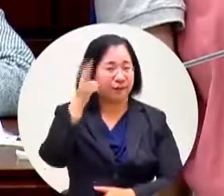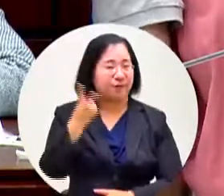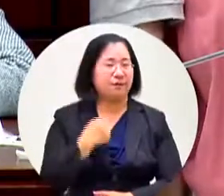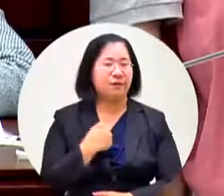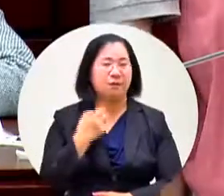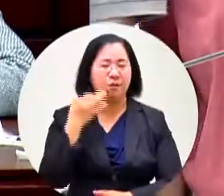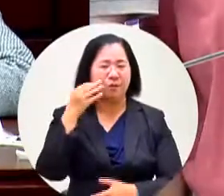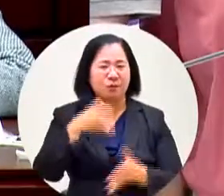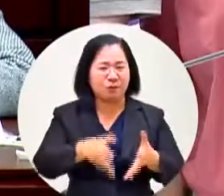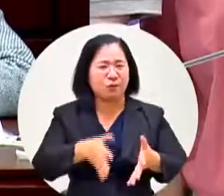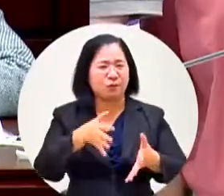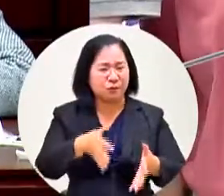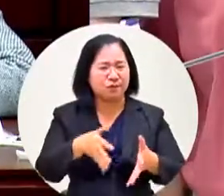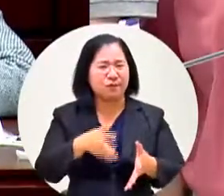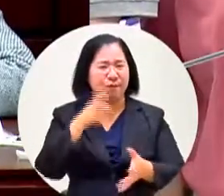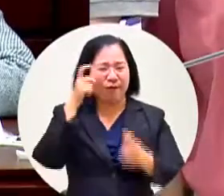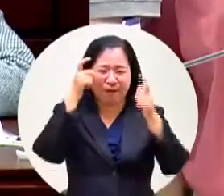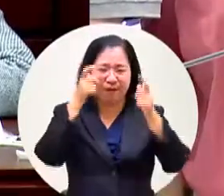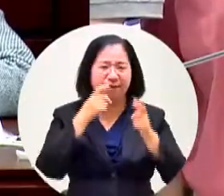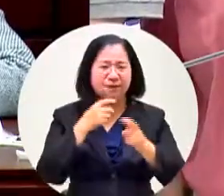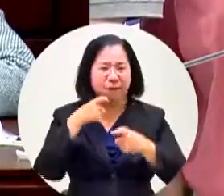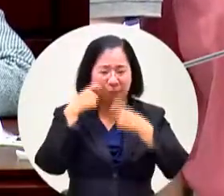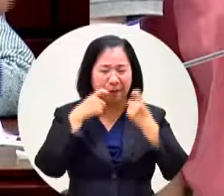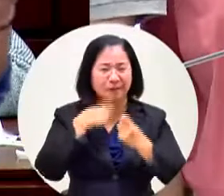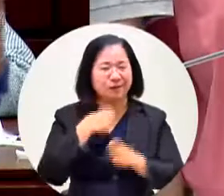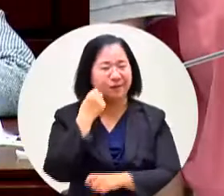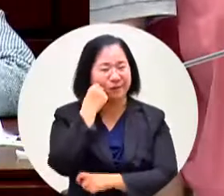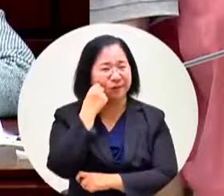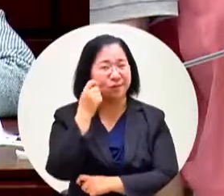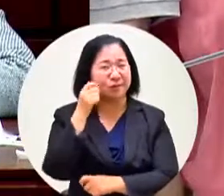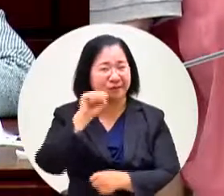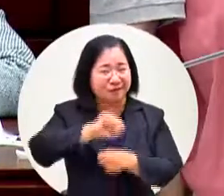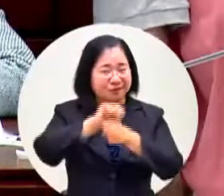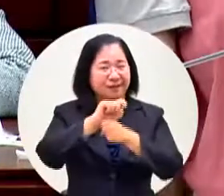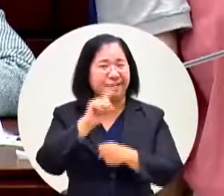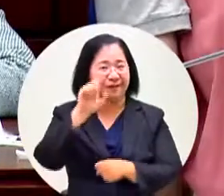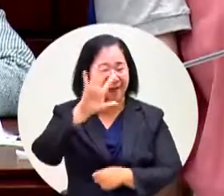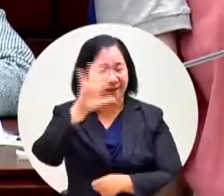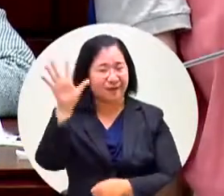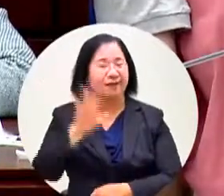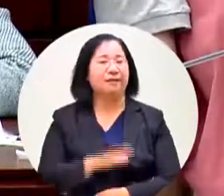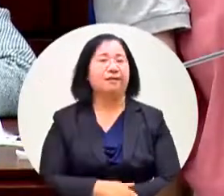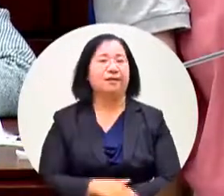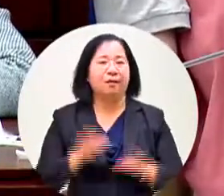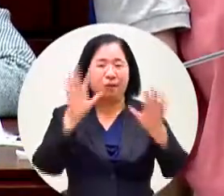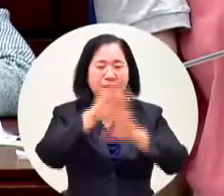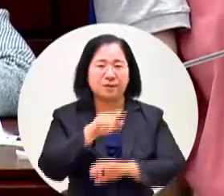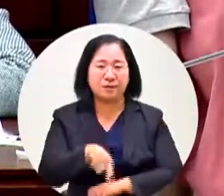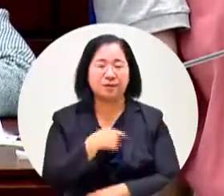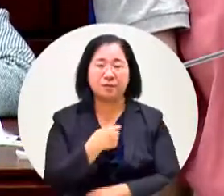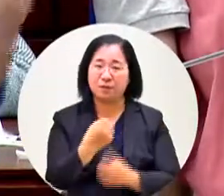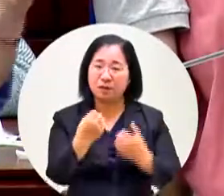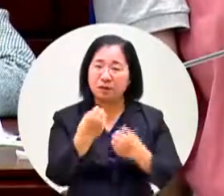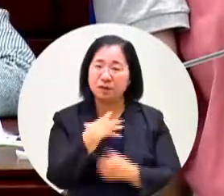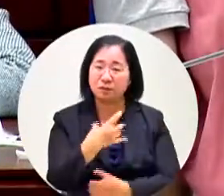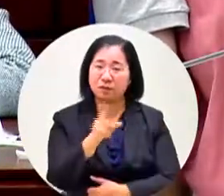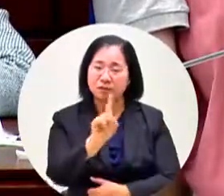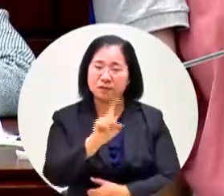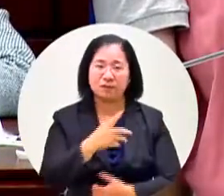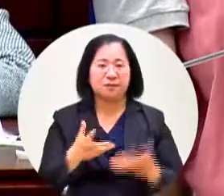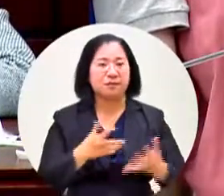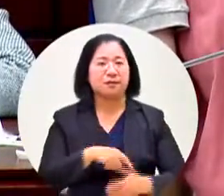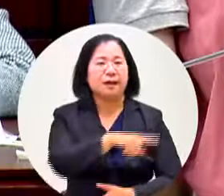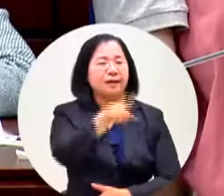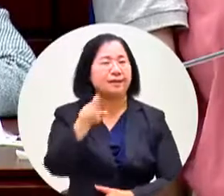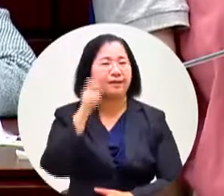就问他们为什么高雄两天，他说因为我们对高雄非常的好奇，我们要多住一个晚上。那这些人来